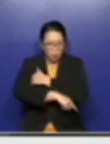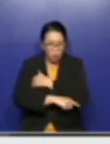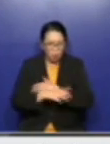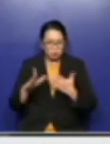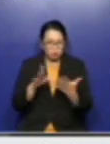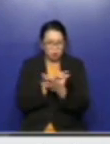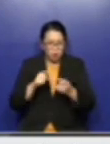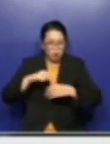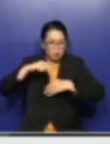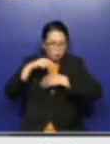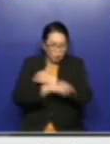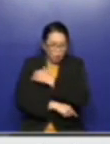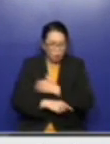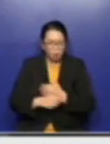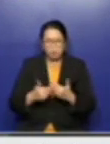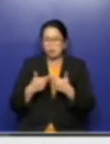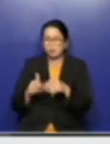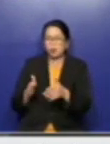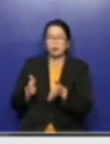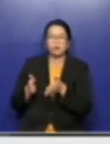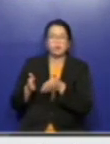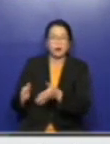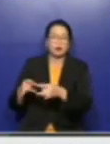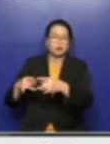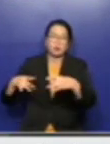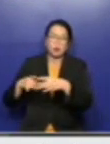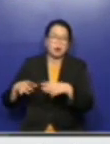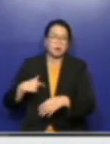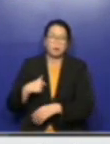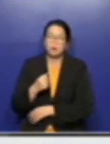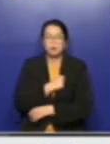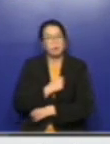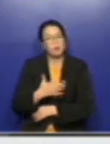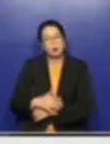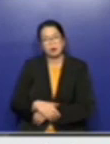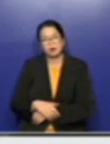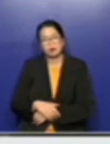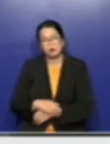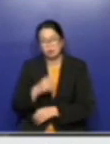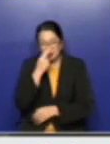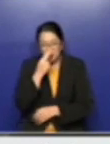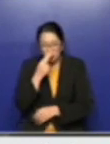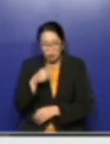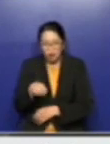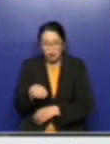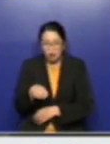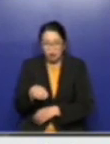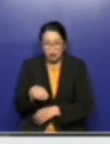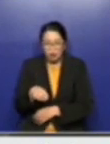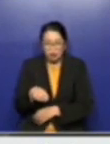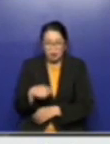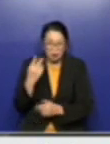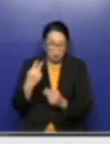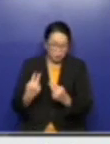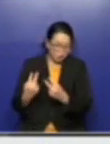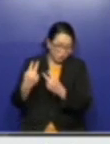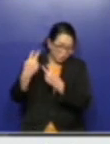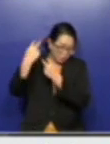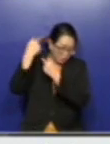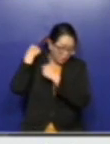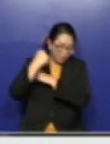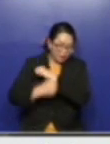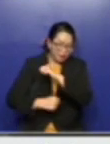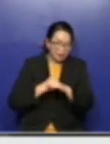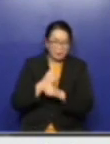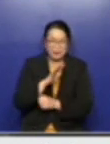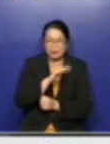ต้องช่วยกันไม่ใช่มาปล่อยหน้าที่ฝ่ายค้านอย่างเดียวไม่ไหวนะครับท่านไปเปิดใต้พรมไหมว่าตั้งแต่ปี47ยุคคสช.